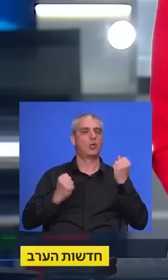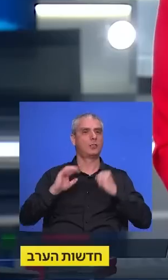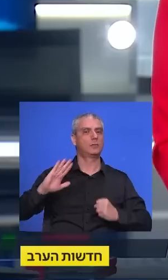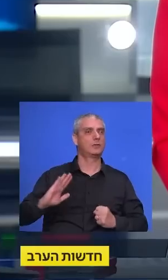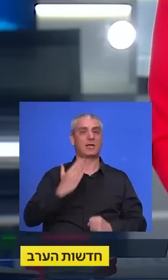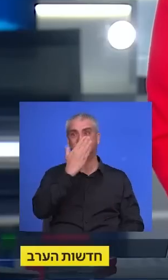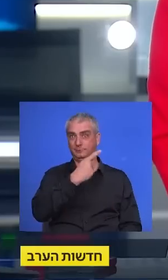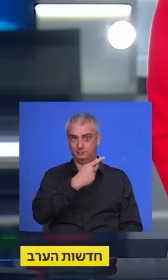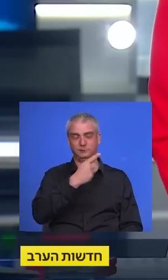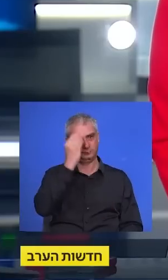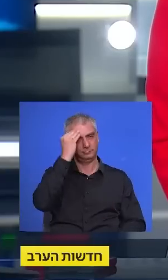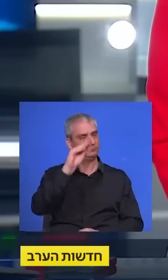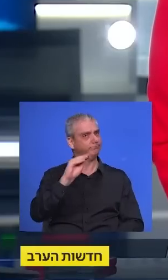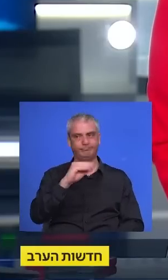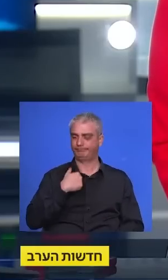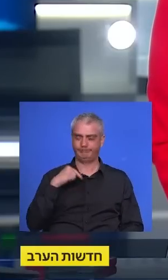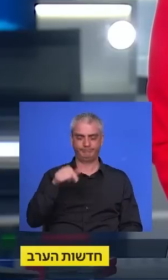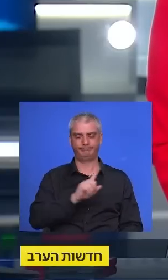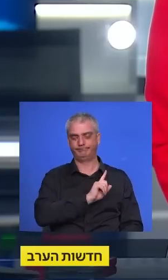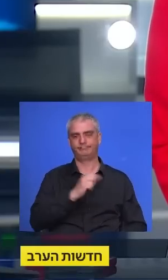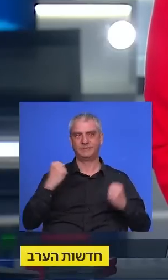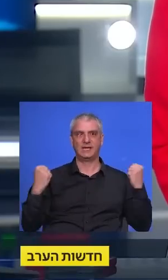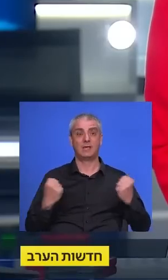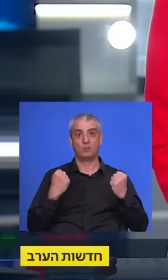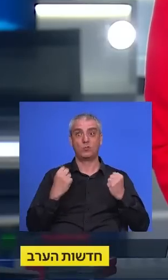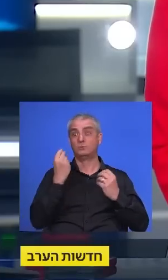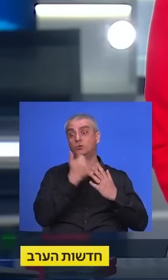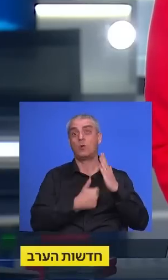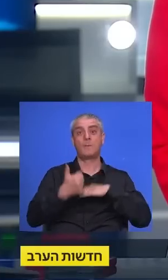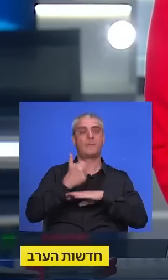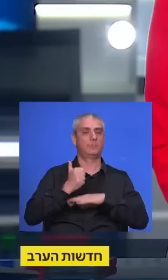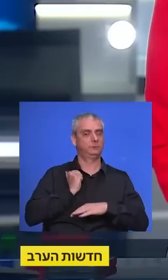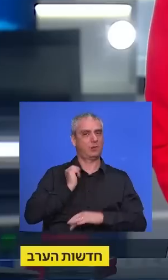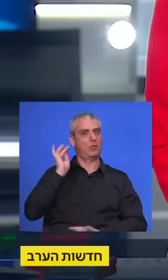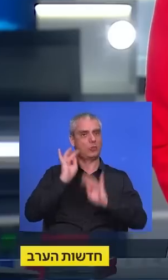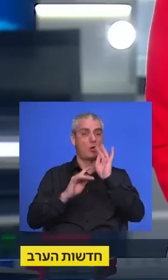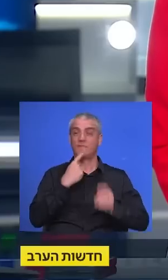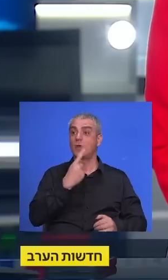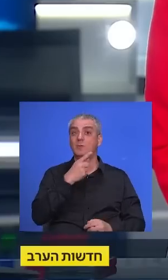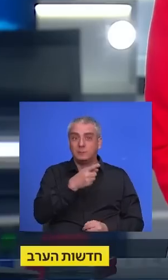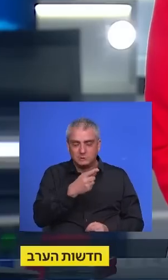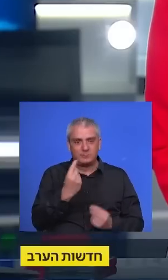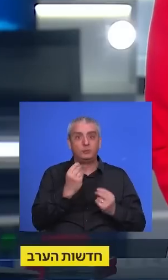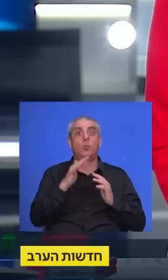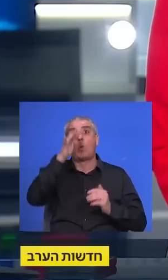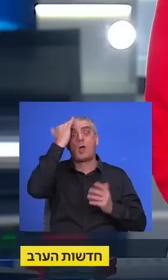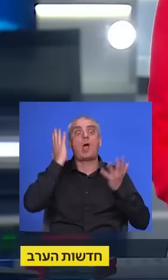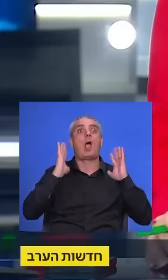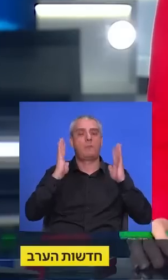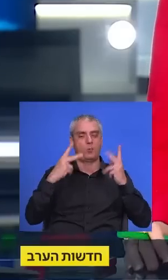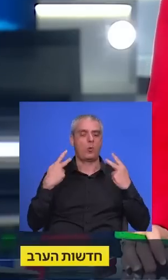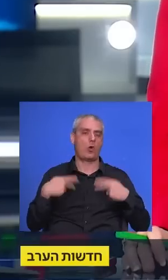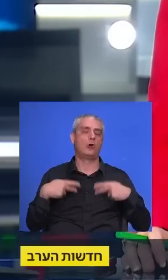האוויר מודיעים שלא התייצבו לאימון השבוע. גורם בכיר בצה"ל תוקף ואומר שמדובר באירוע חמור מאוד וחוששים